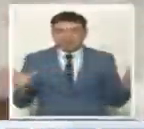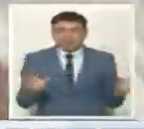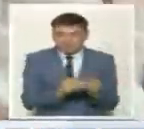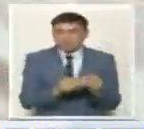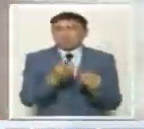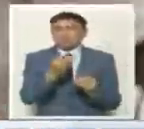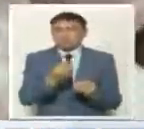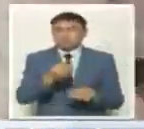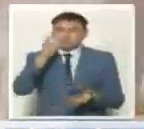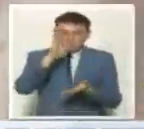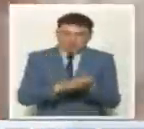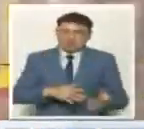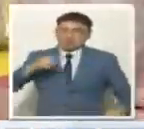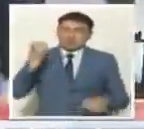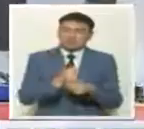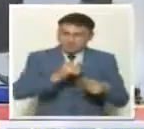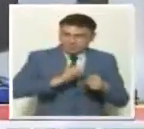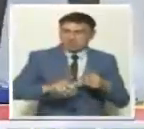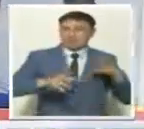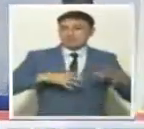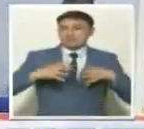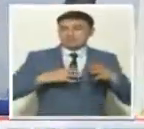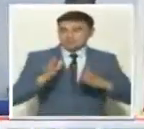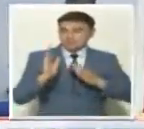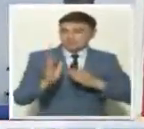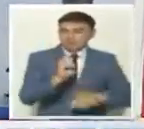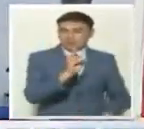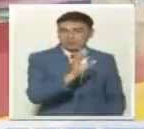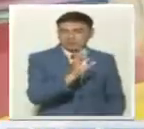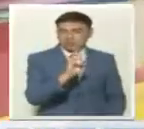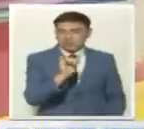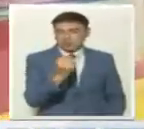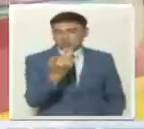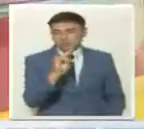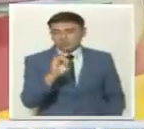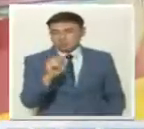предстоит проявить все свое мастерство на соревнованиях по кёкушинкай карате в сентябре и